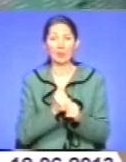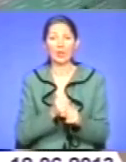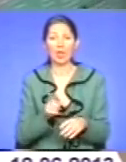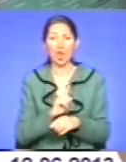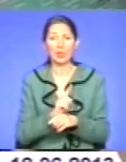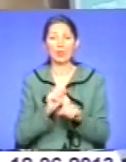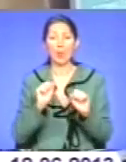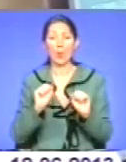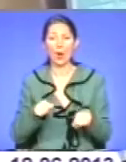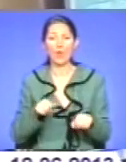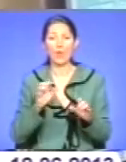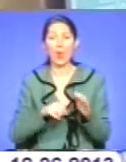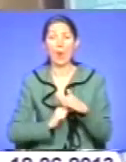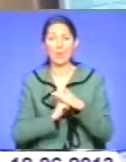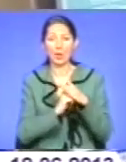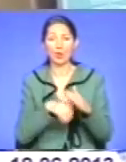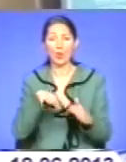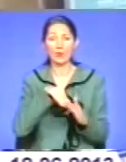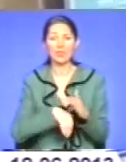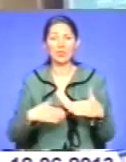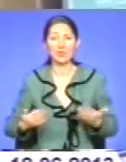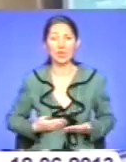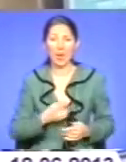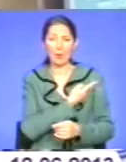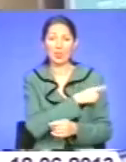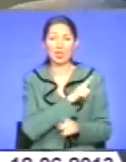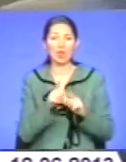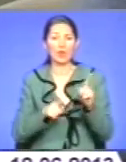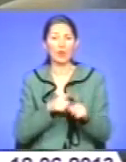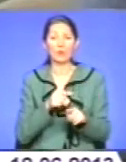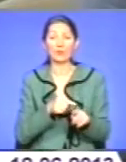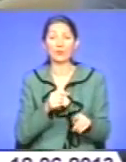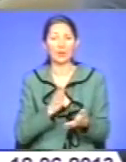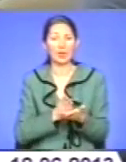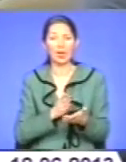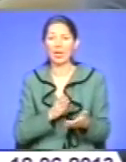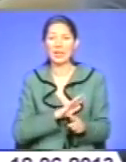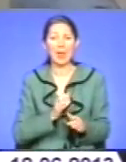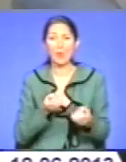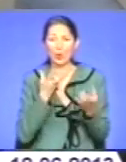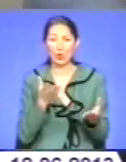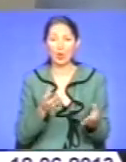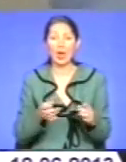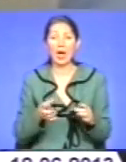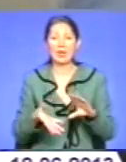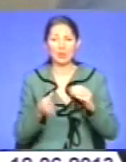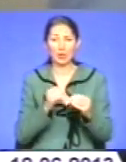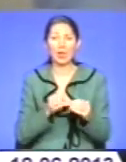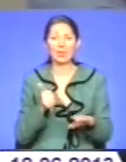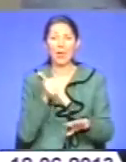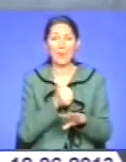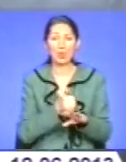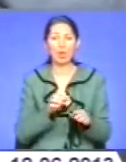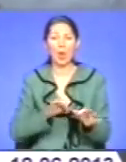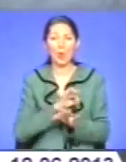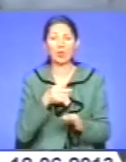базу. Впровадження в життя медичної реформи відбувається досить непросто. Утім, результати пілотних проєктів показали – позитивні зрушення все ж є.